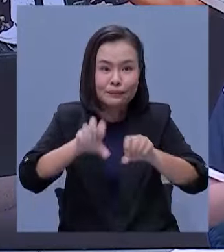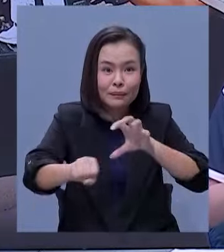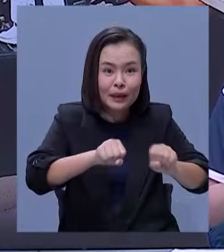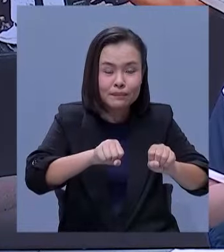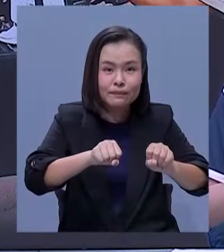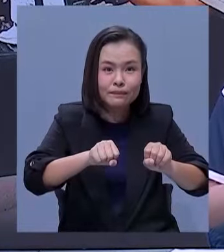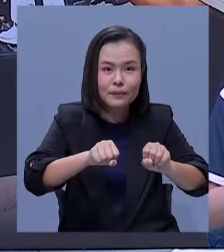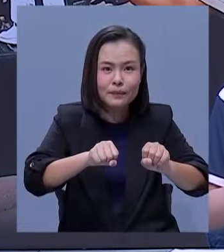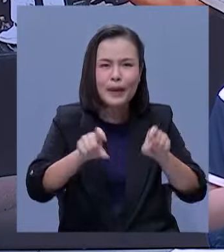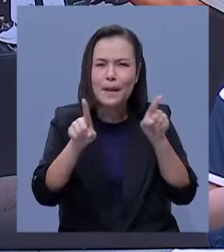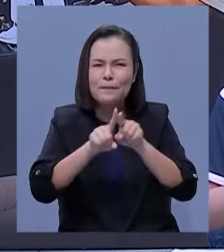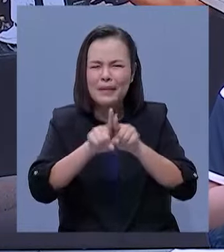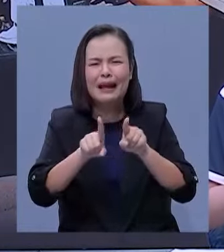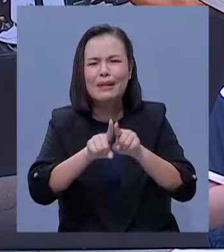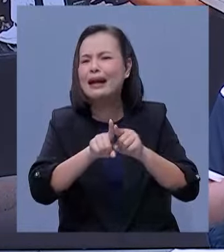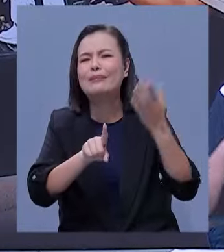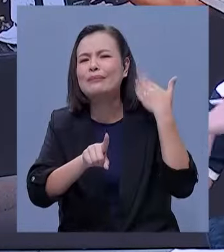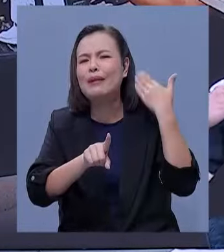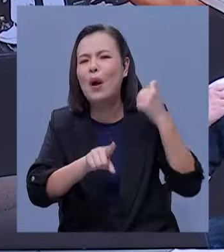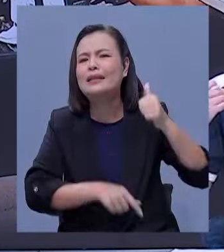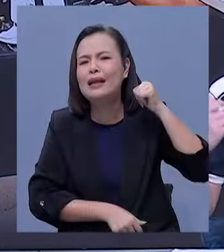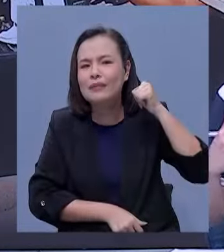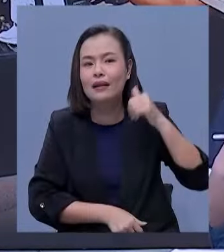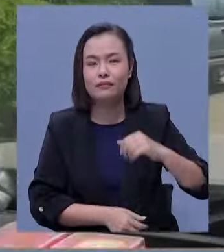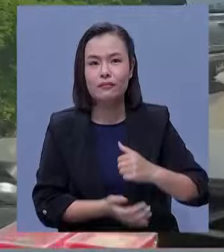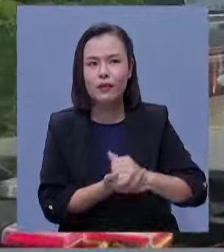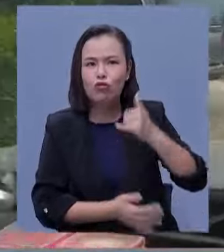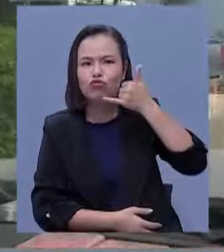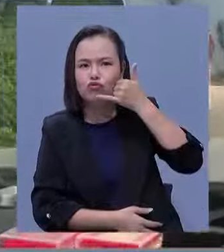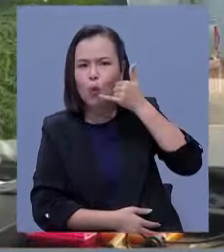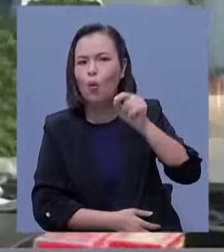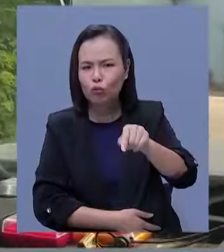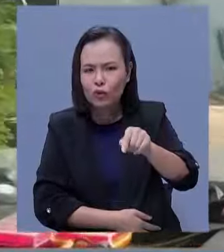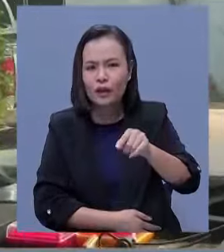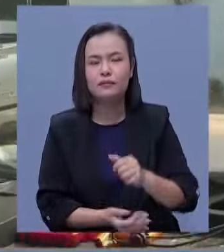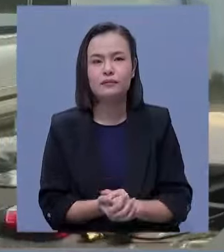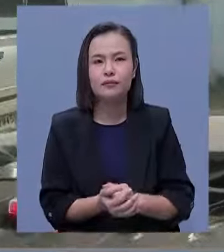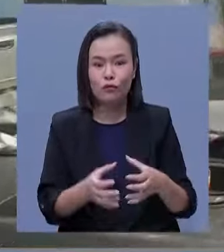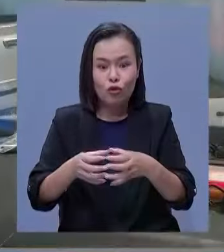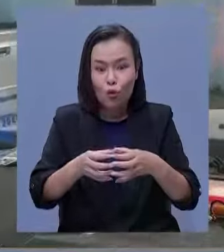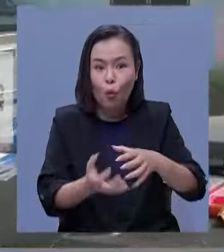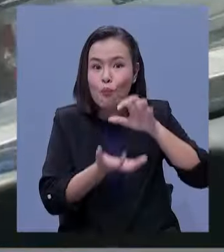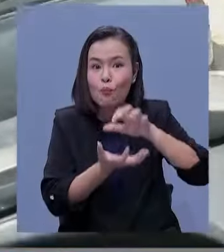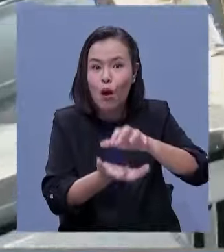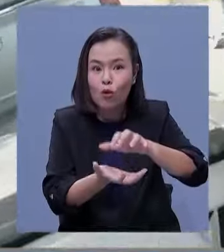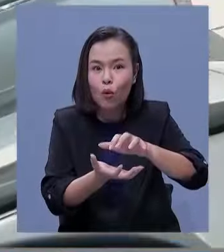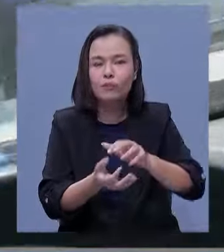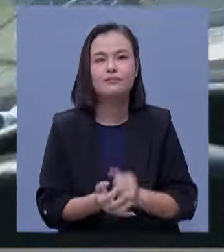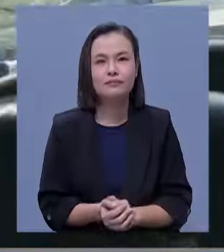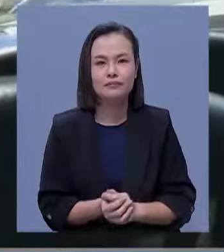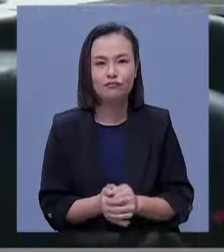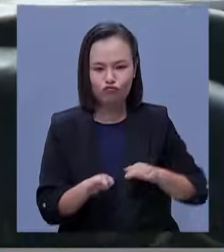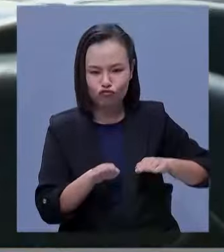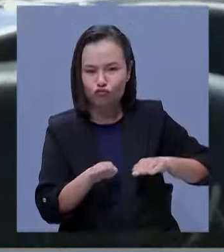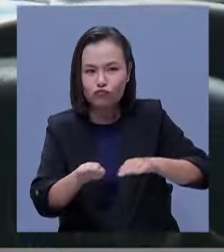มันก็จะคล้ายๆเดิมอ่ะคุณจอยใช่ไหมพอเจ้าหน้าที่ได้รับแจ้งว่าเนี่ยจุดนี้มีการตั้งวงเล่นไฮโลกันนี่ไปกันแล้วไป